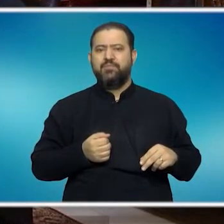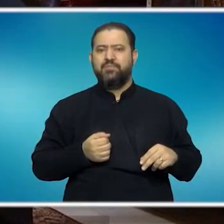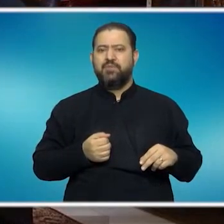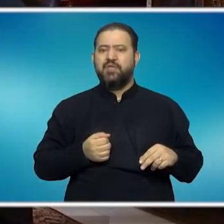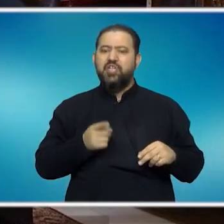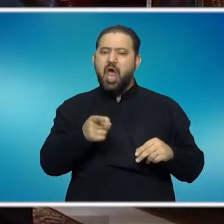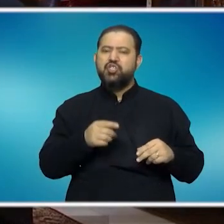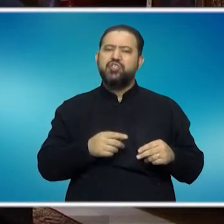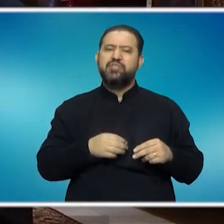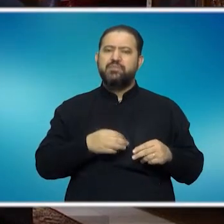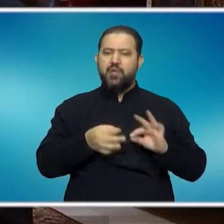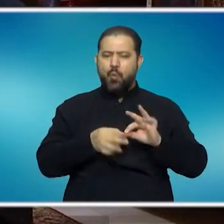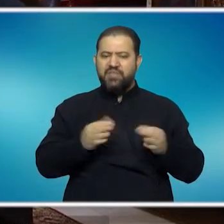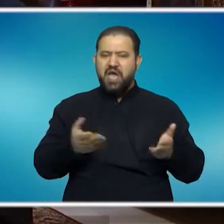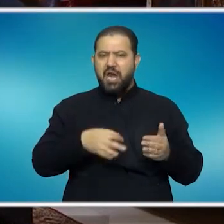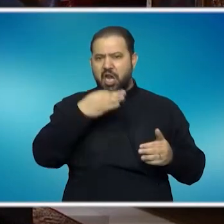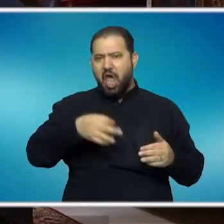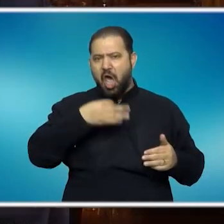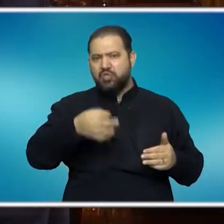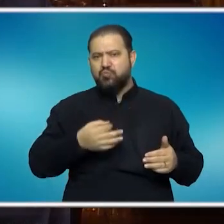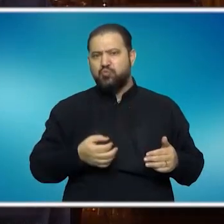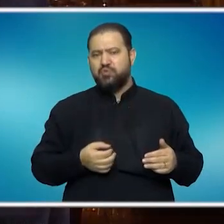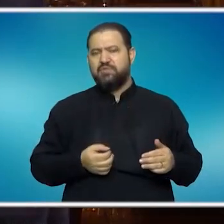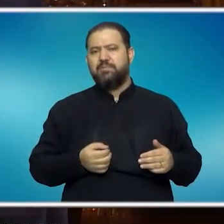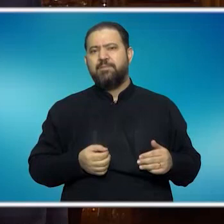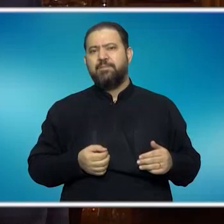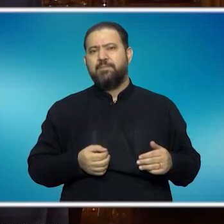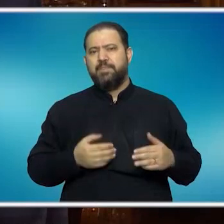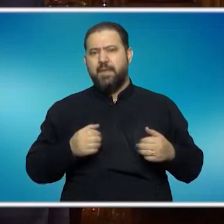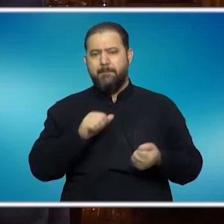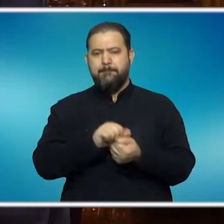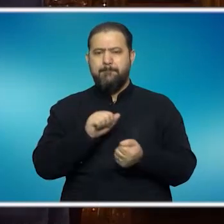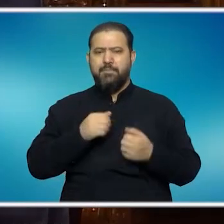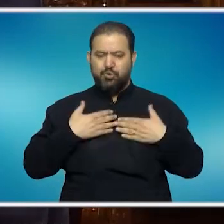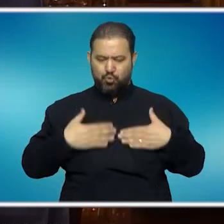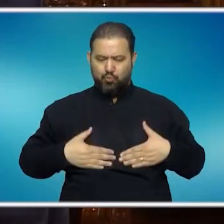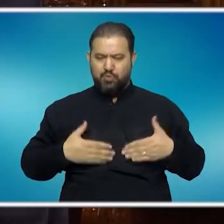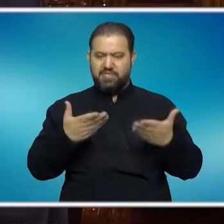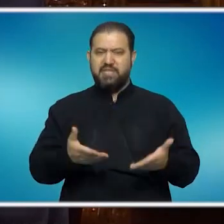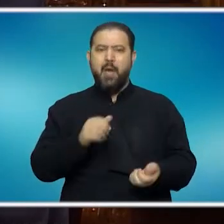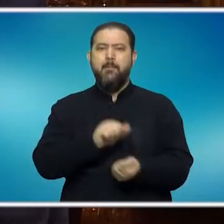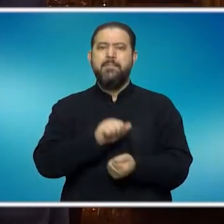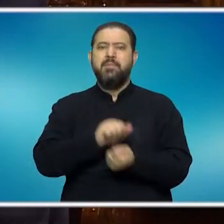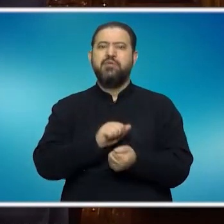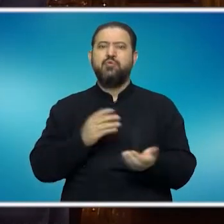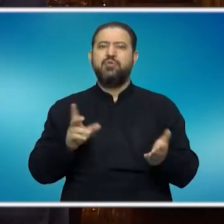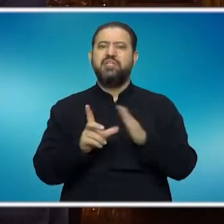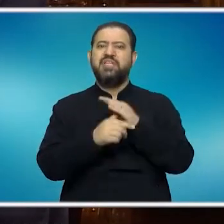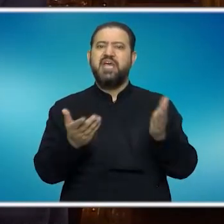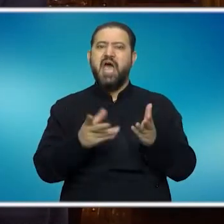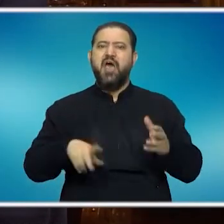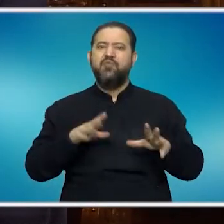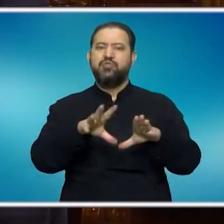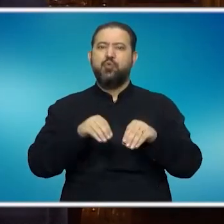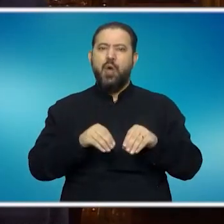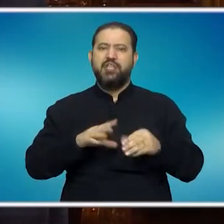amintit dumneavoastră susțin că după moarte trupul, sigur, se unește cu pământul, cum credem și noi, dar spun că sufletul